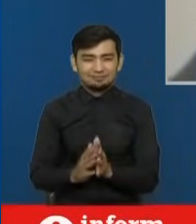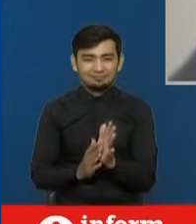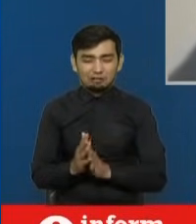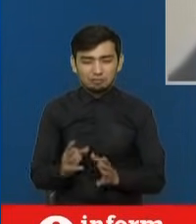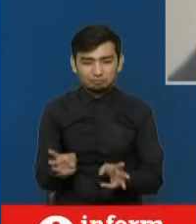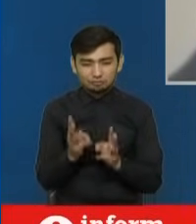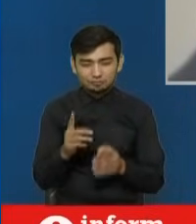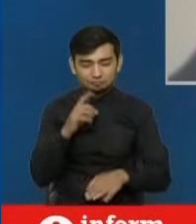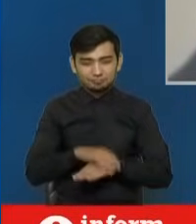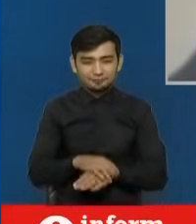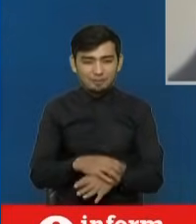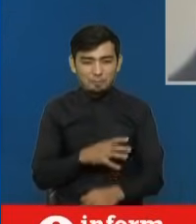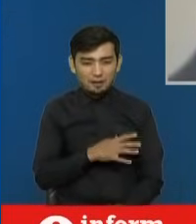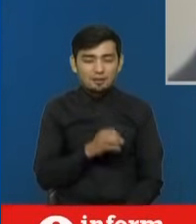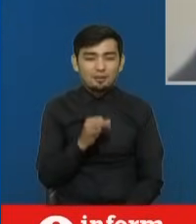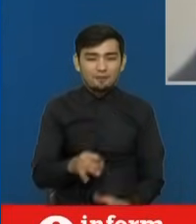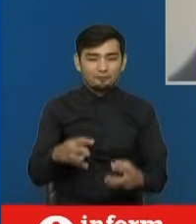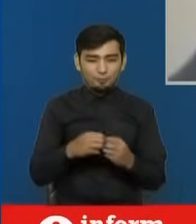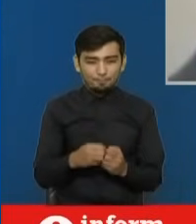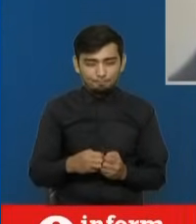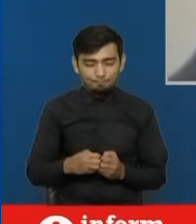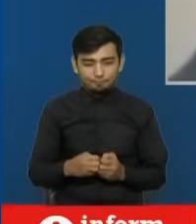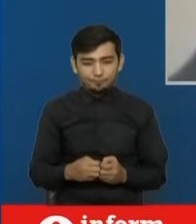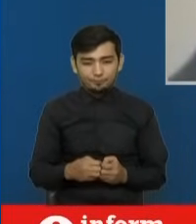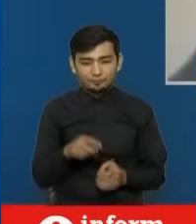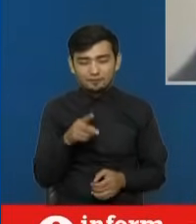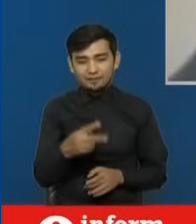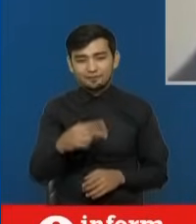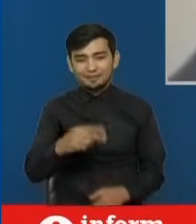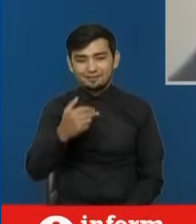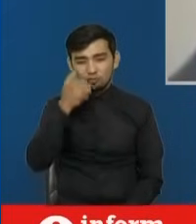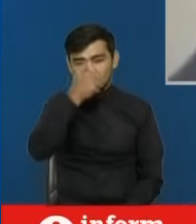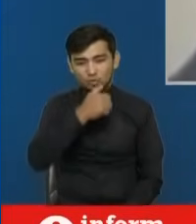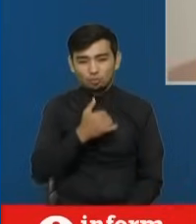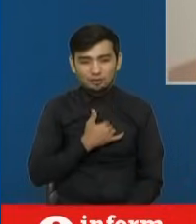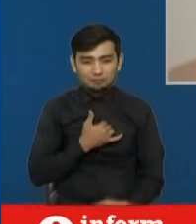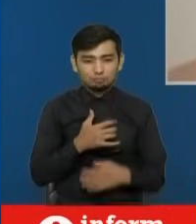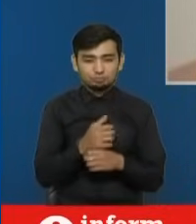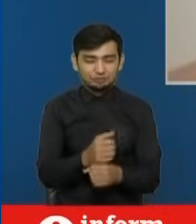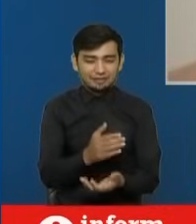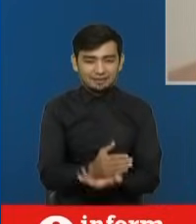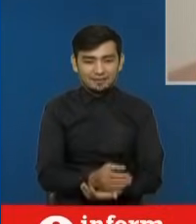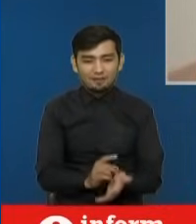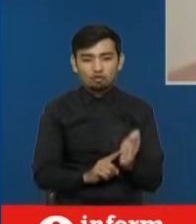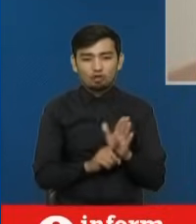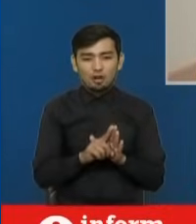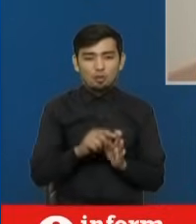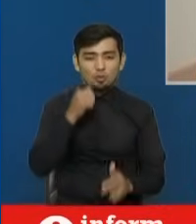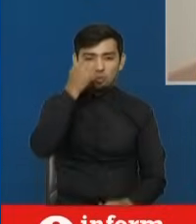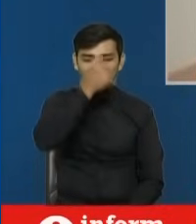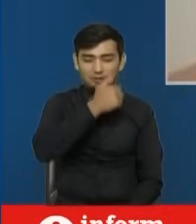момент Если сравнивать с аналогичным периодом 2023 года то у нас идёт снижение с начала